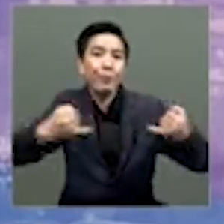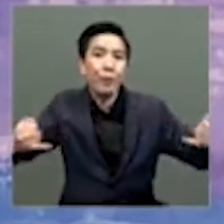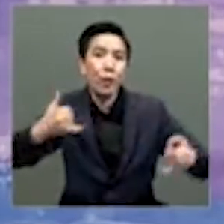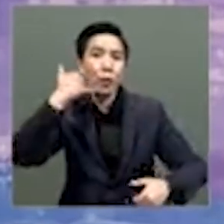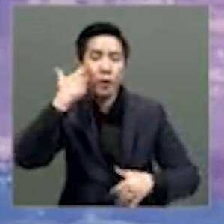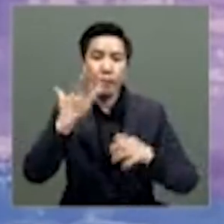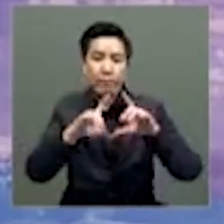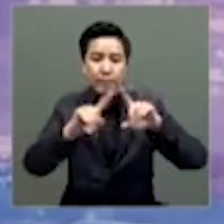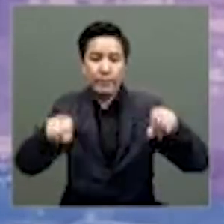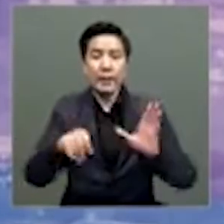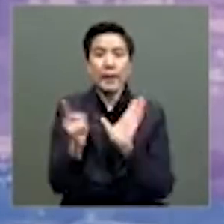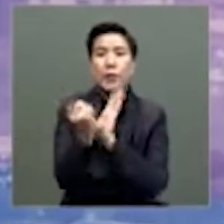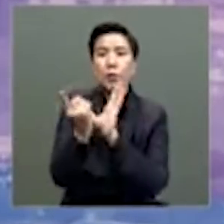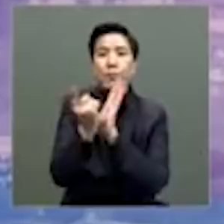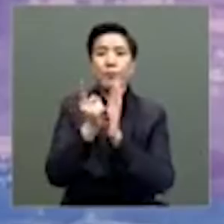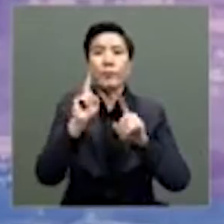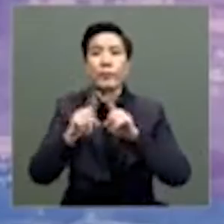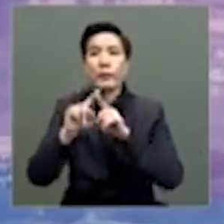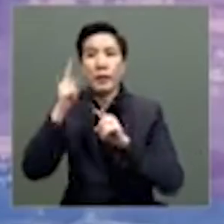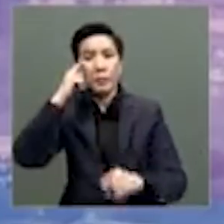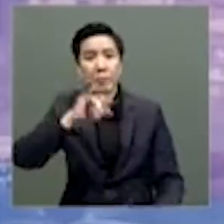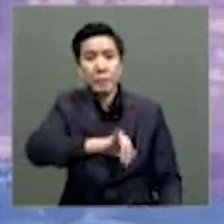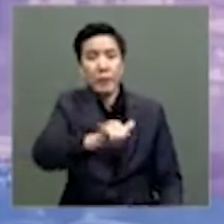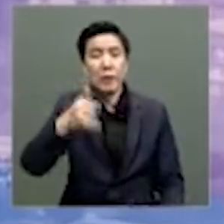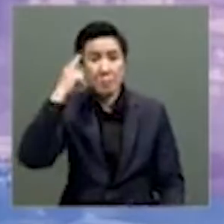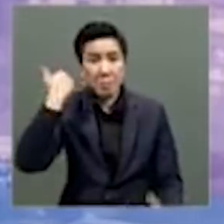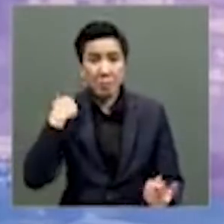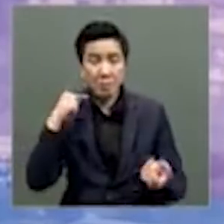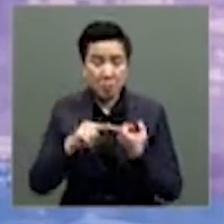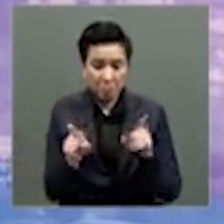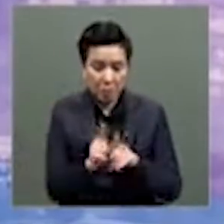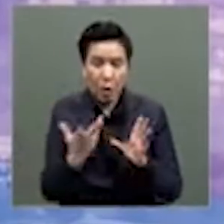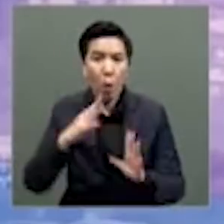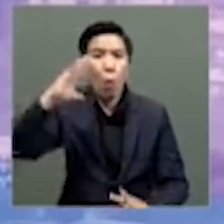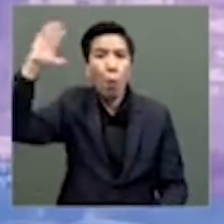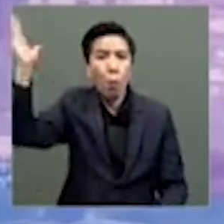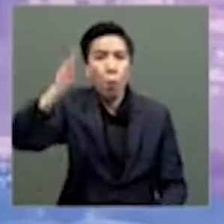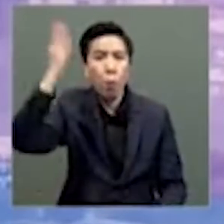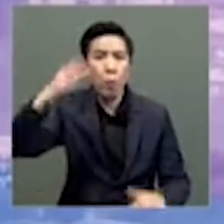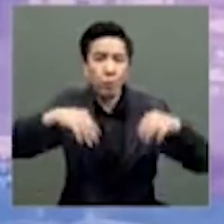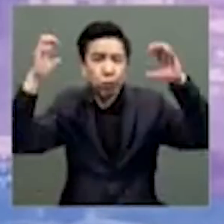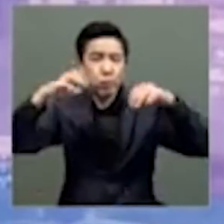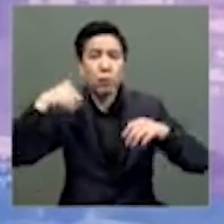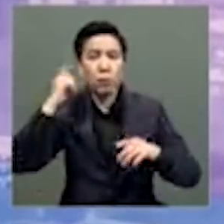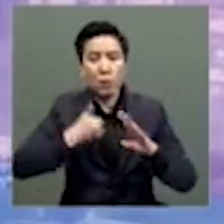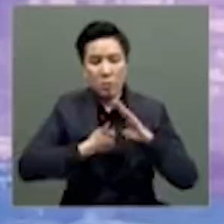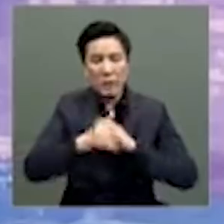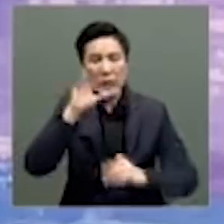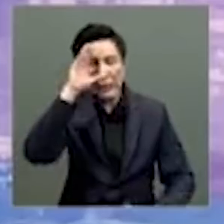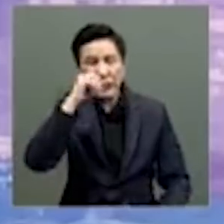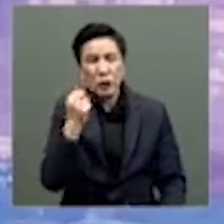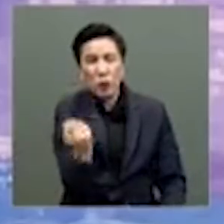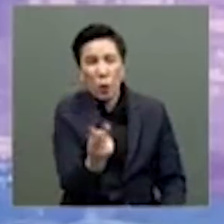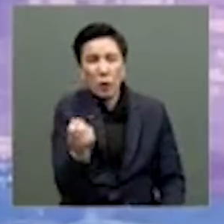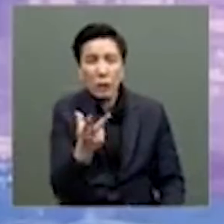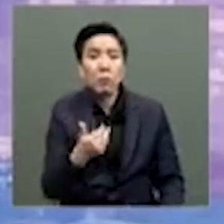าณจอดาวเทียมบางทีมันมีพายุมามีฝนมาก็ต้องออกกันไปตอนตีส